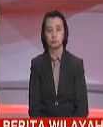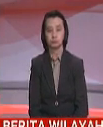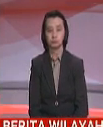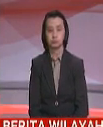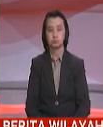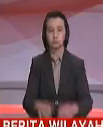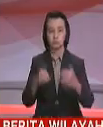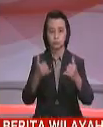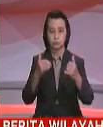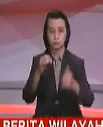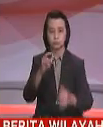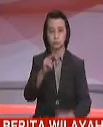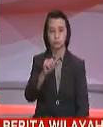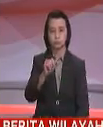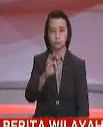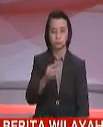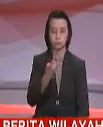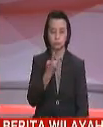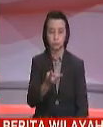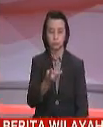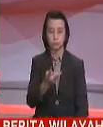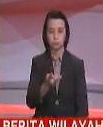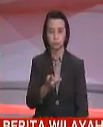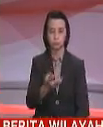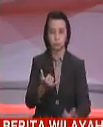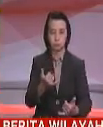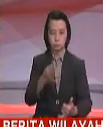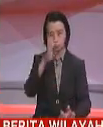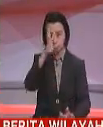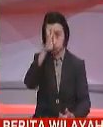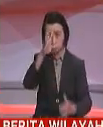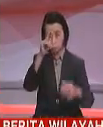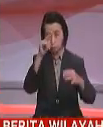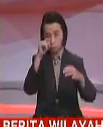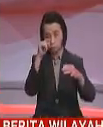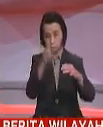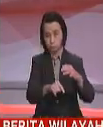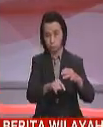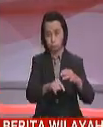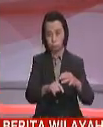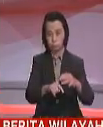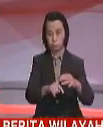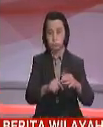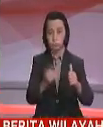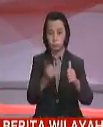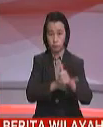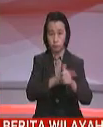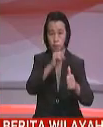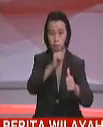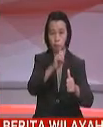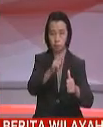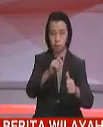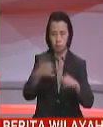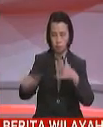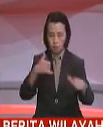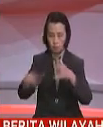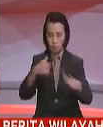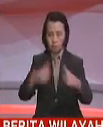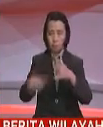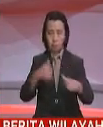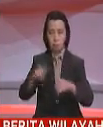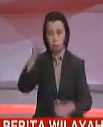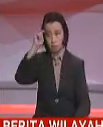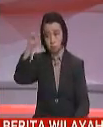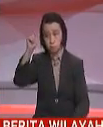Anak buah Nafuzi Zain dilihat lebih bernafsu mencipta peluang untuk menjaringkan gol pada babak pertama. Asakan penerusan Terengganu